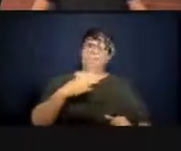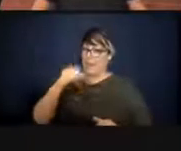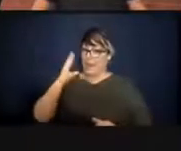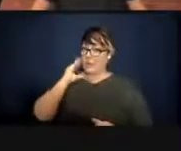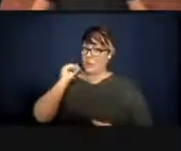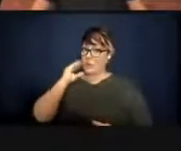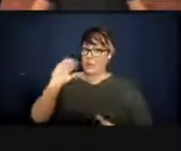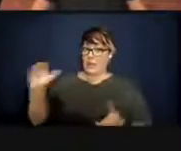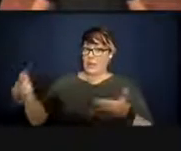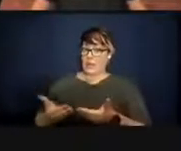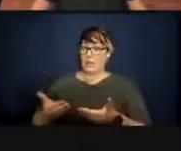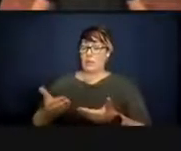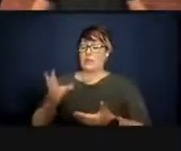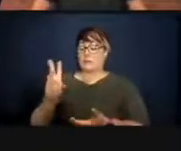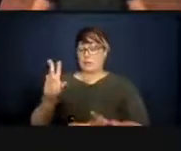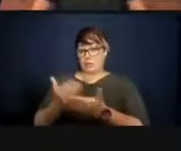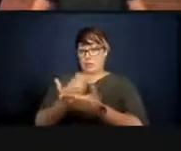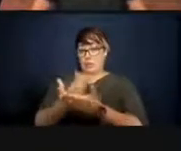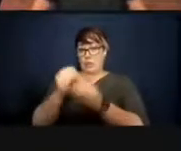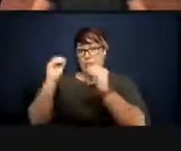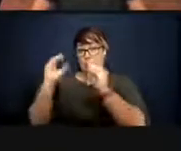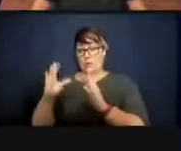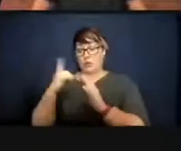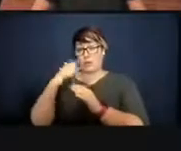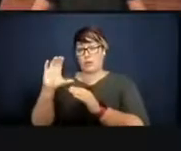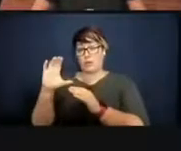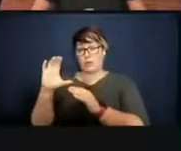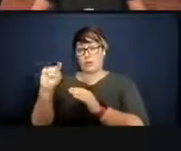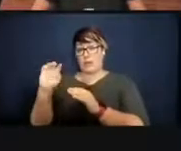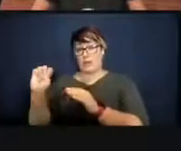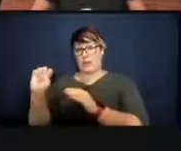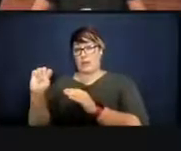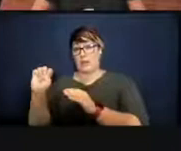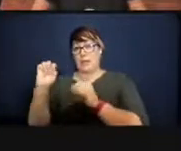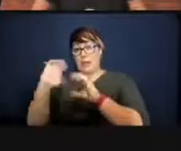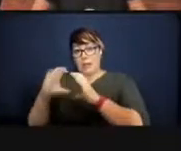uzoefu wangu katika kuajiri walimu hawa ni kwamba